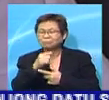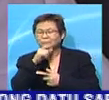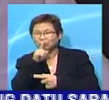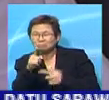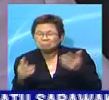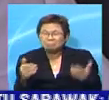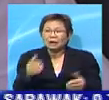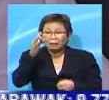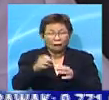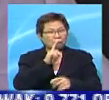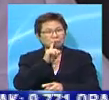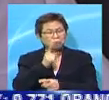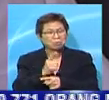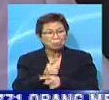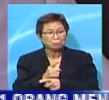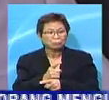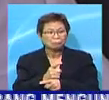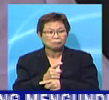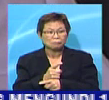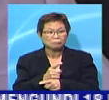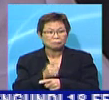berita itu betul, maka